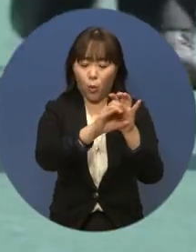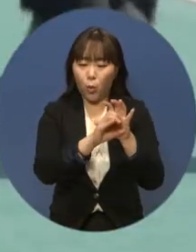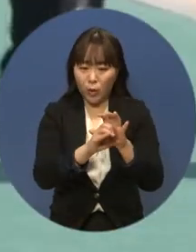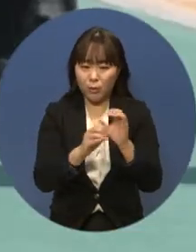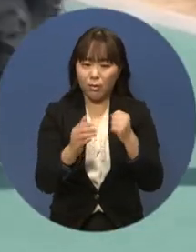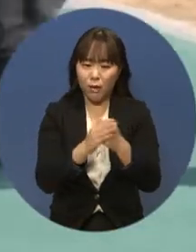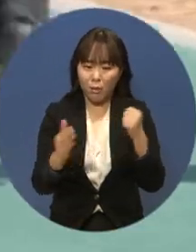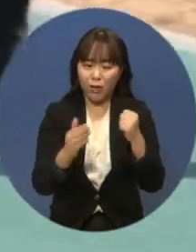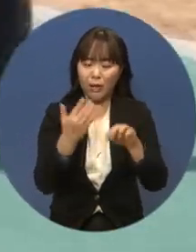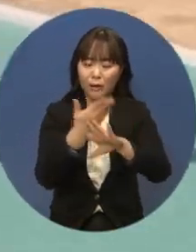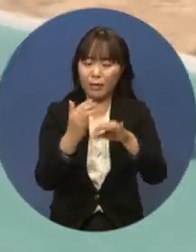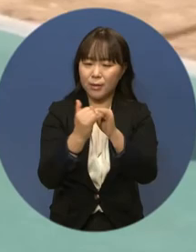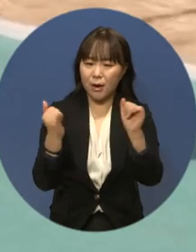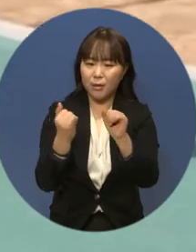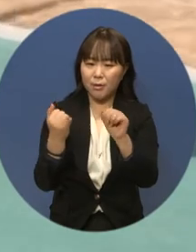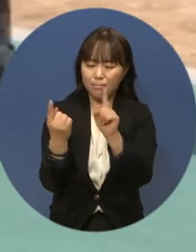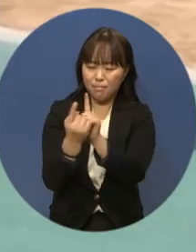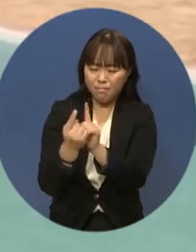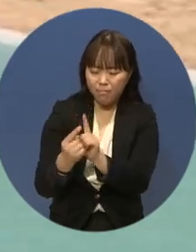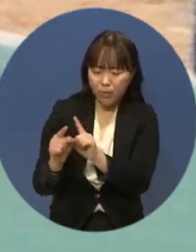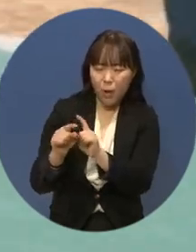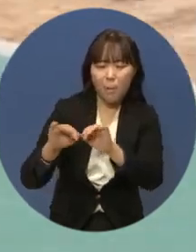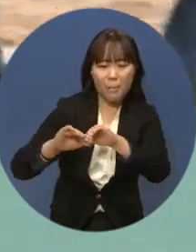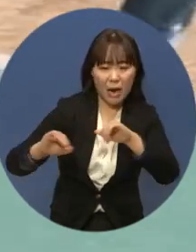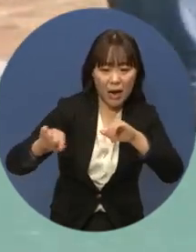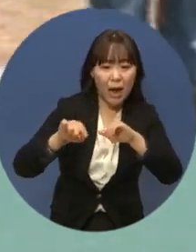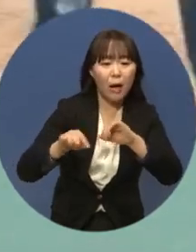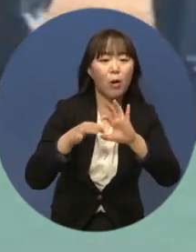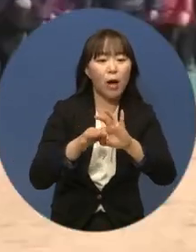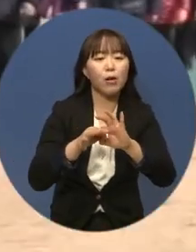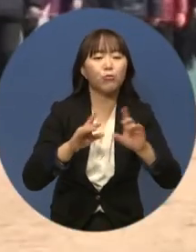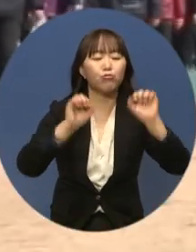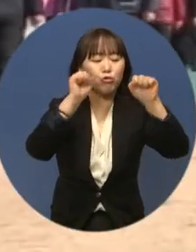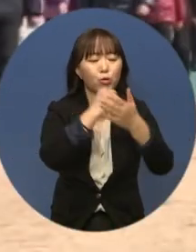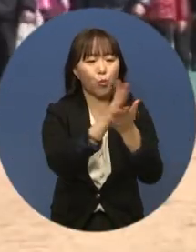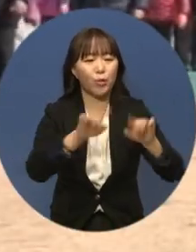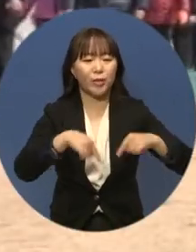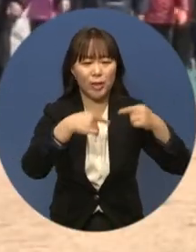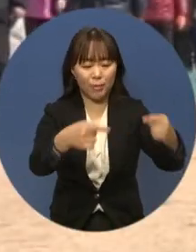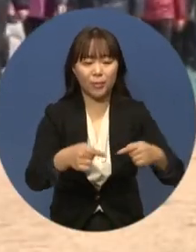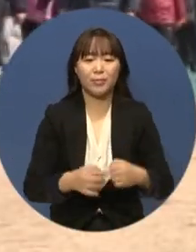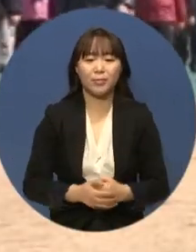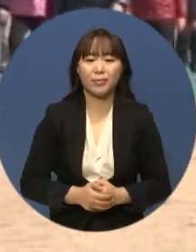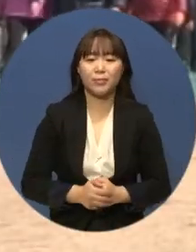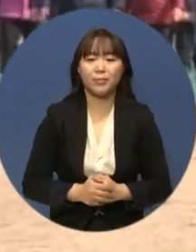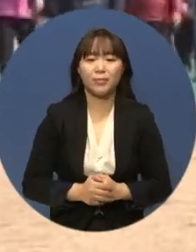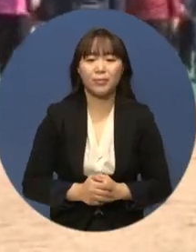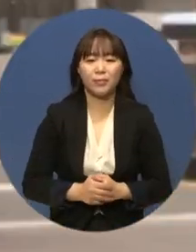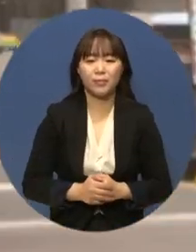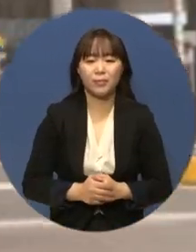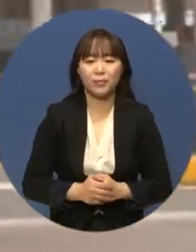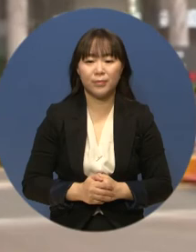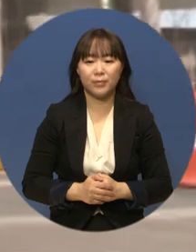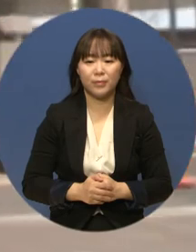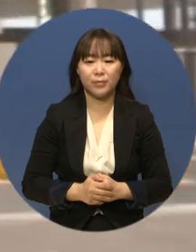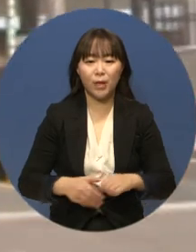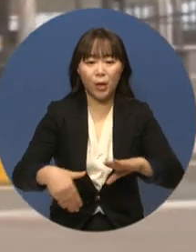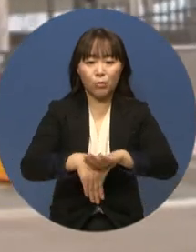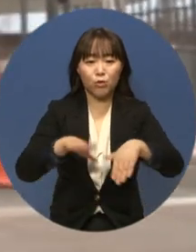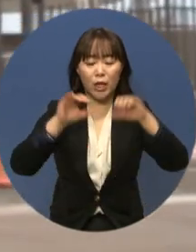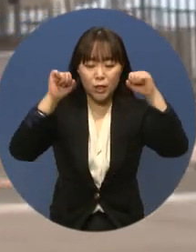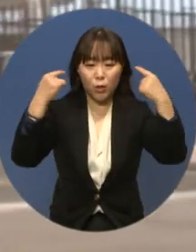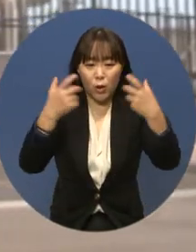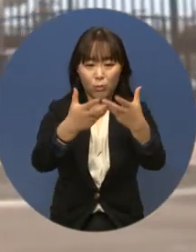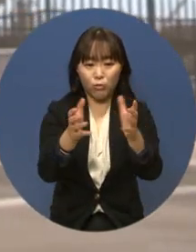인해 되도록 타인과 접촉을 피할 수 있는 운동 종목에 참여했다는 분석입니다. 한편